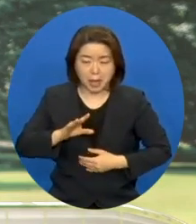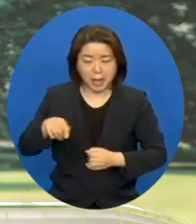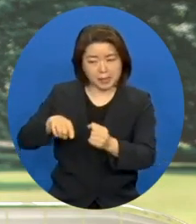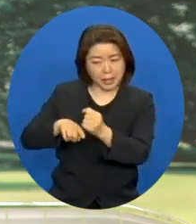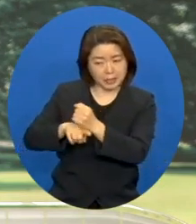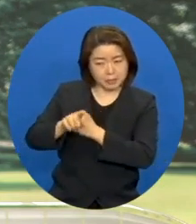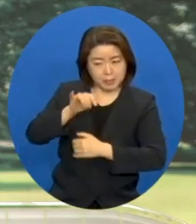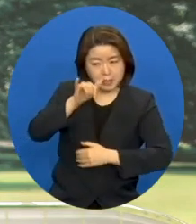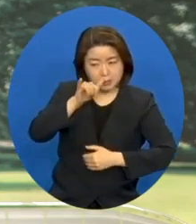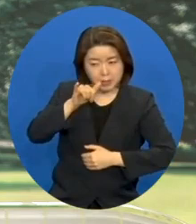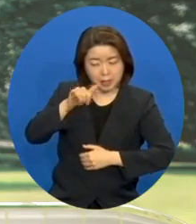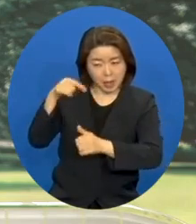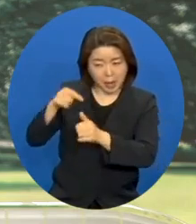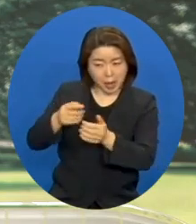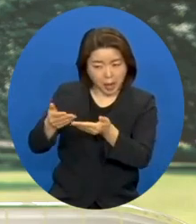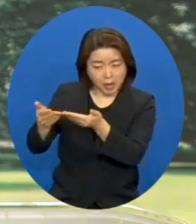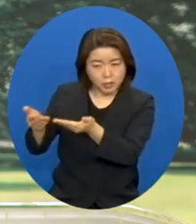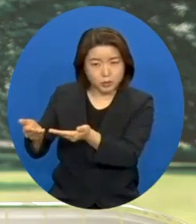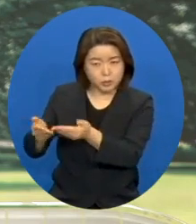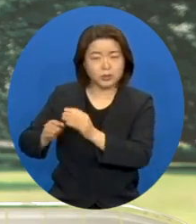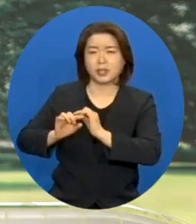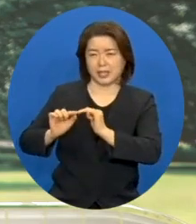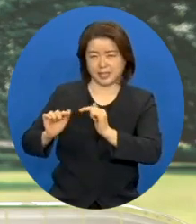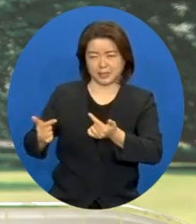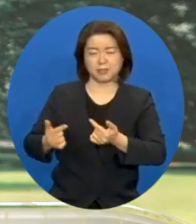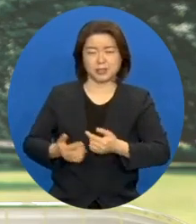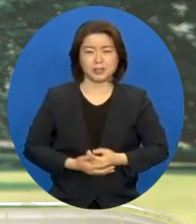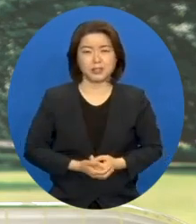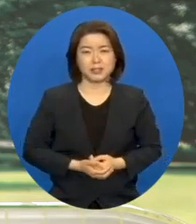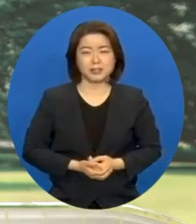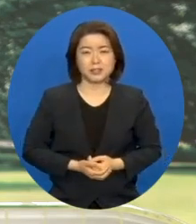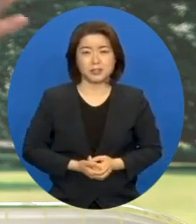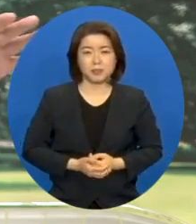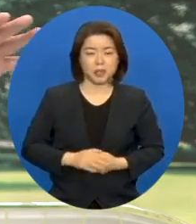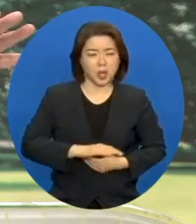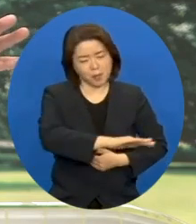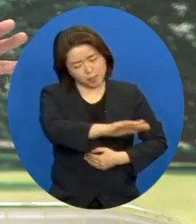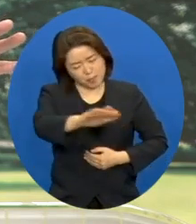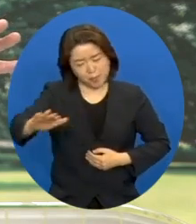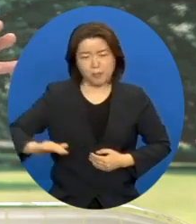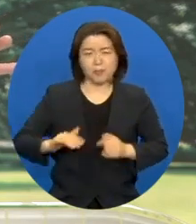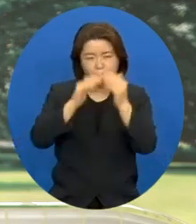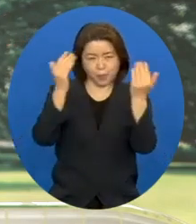의미가 있는 주어진 교훈이 아니라는 겁니다.